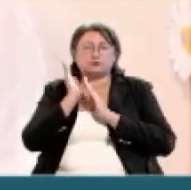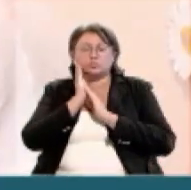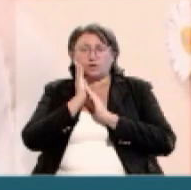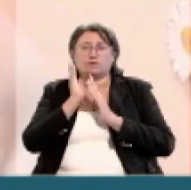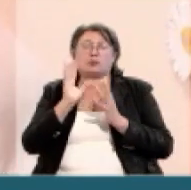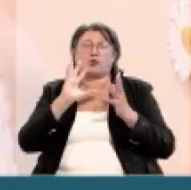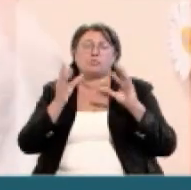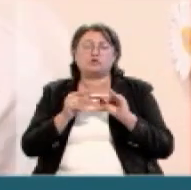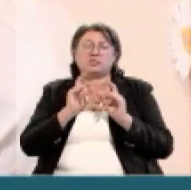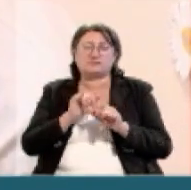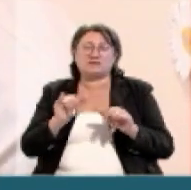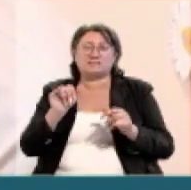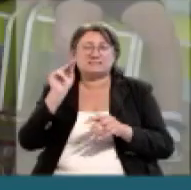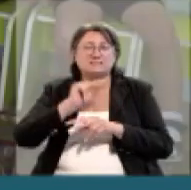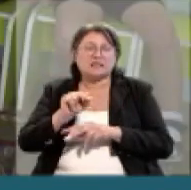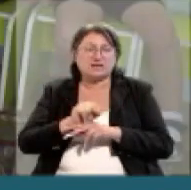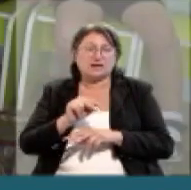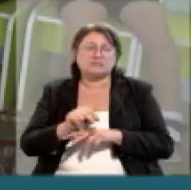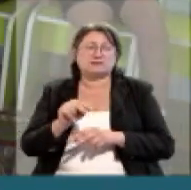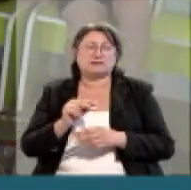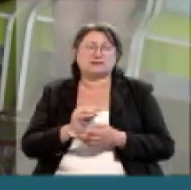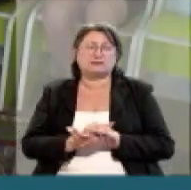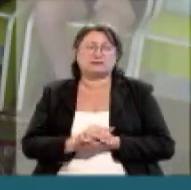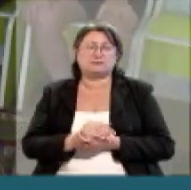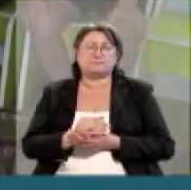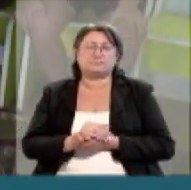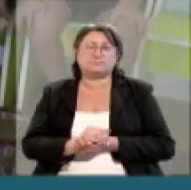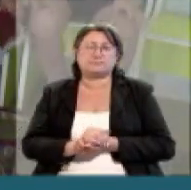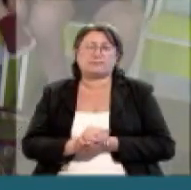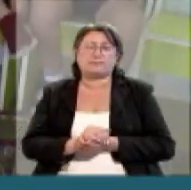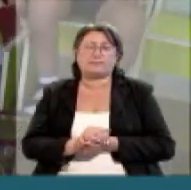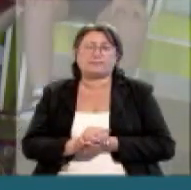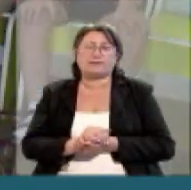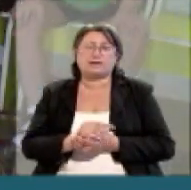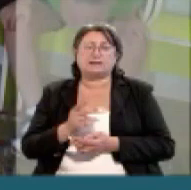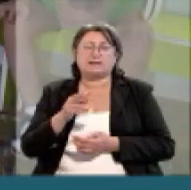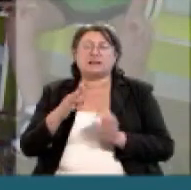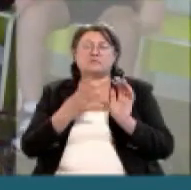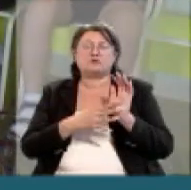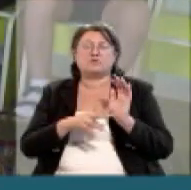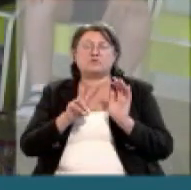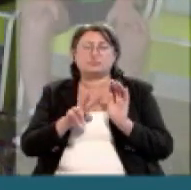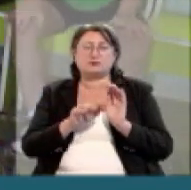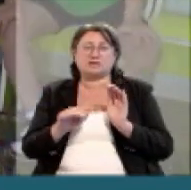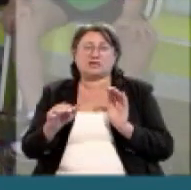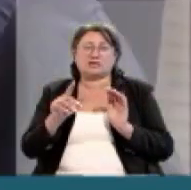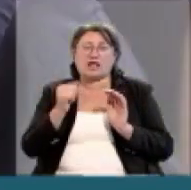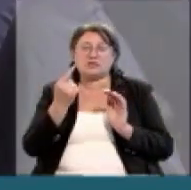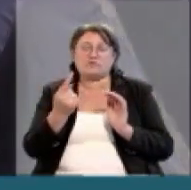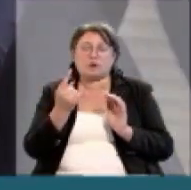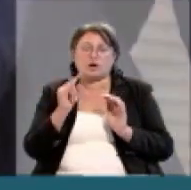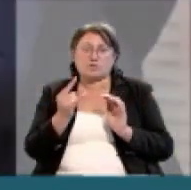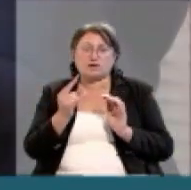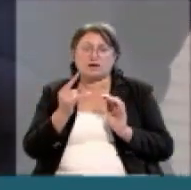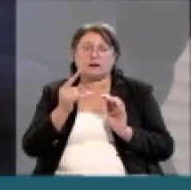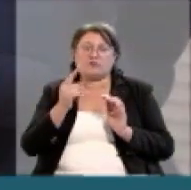балалар үшін тамақтану, ұйықтау және жалпыға міндетті дамыту сабақтары ұйымдастырылған. Бір балаға айына шамамен 70 000 теңге қарастырылған.